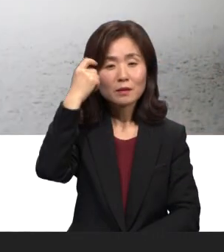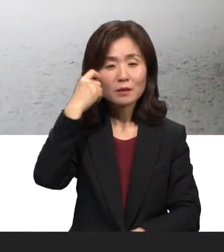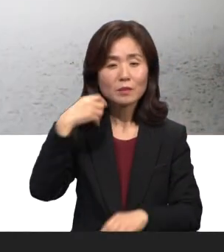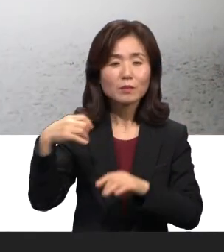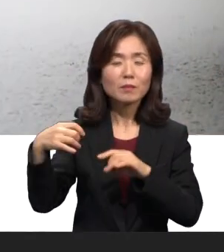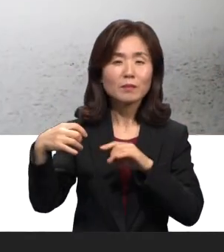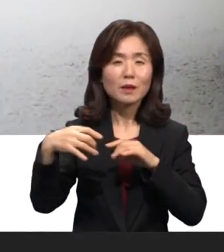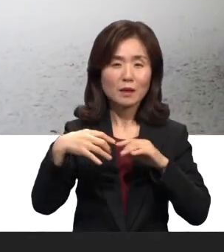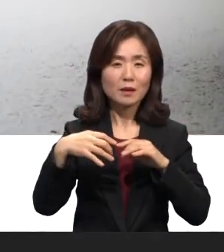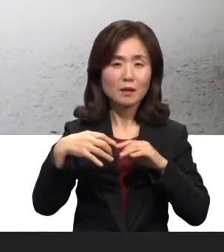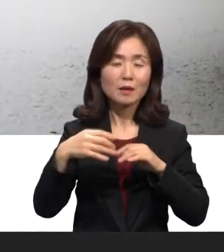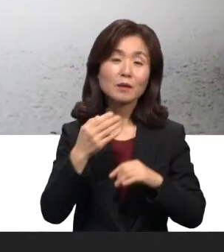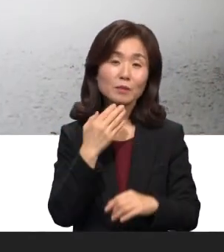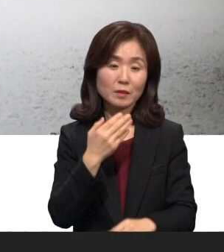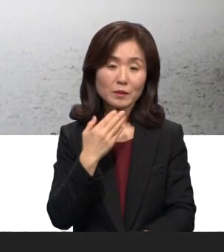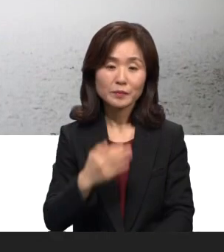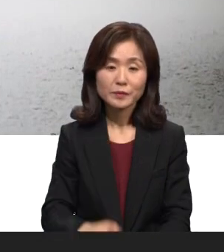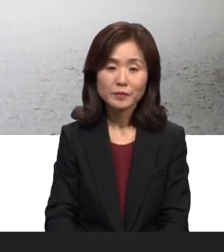잘 다가올 거예요.